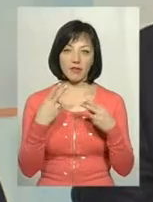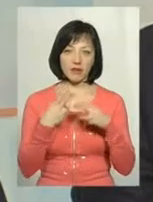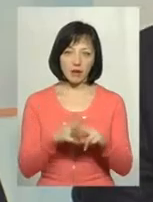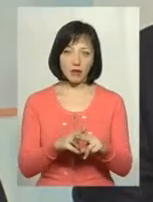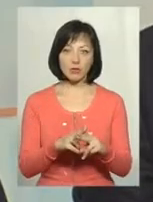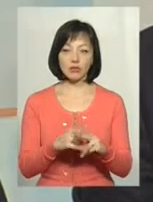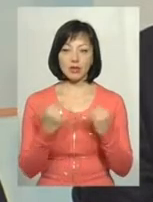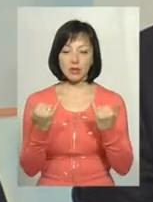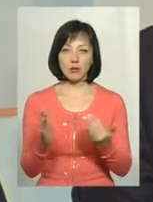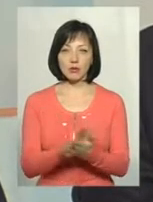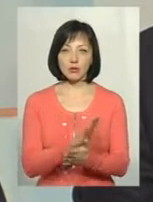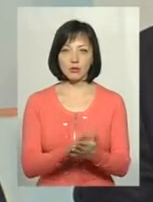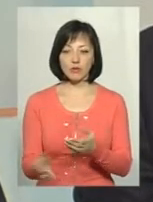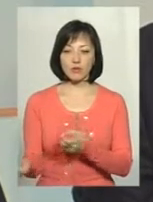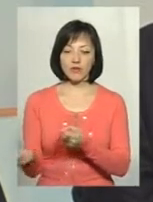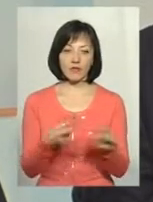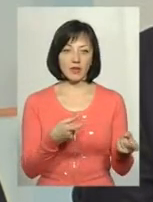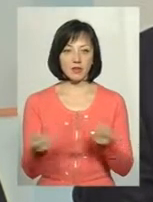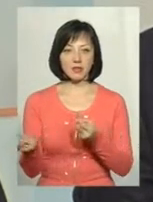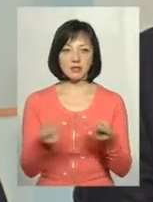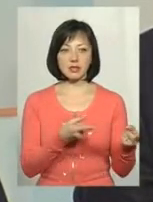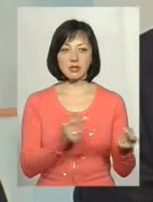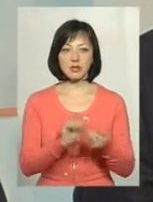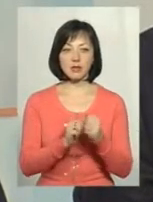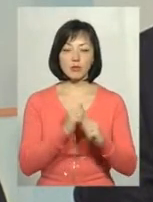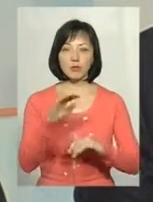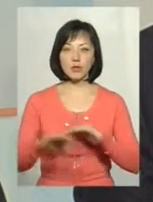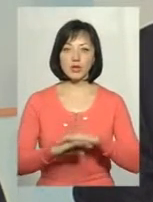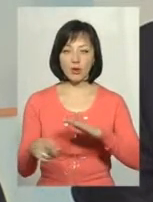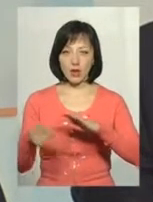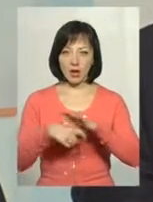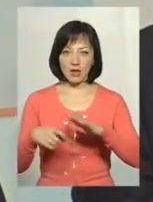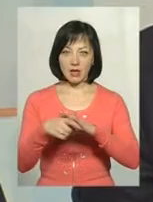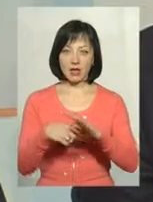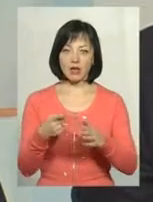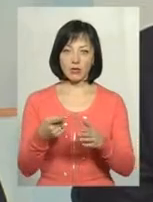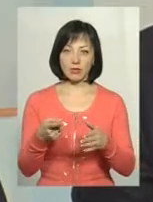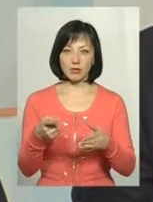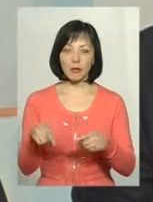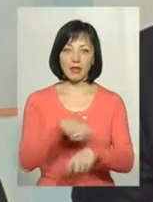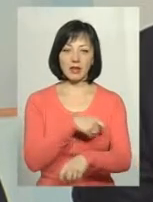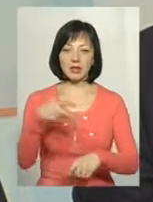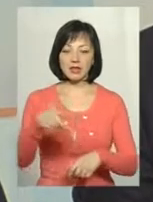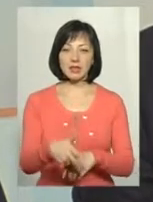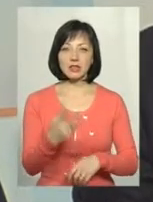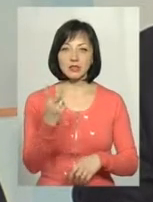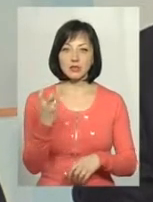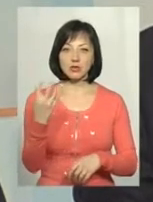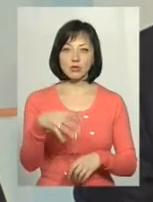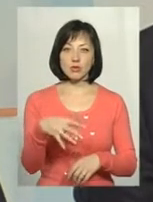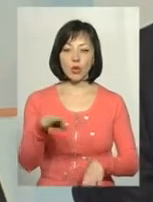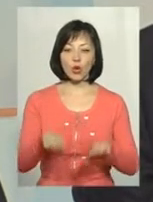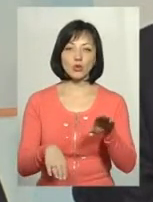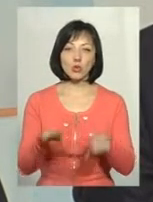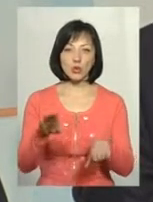для безкоштовного вивезення з Кам'янець-Подільського кар'єру. Це 3240